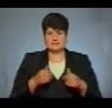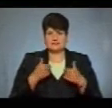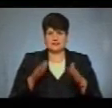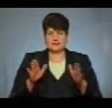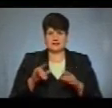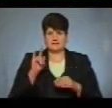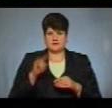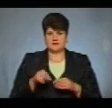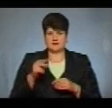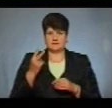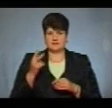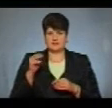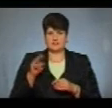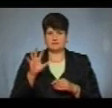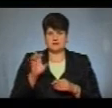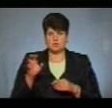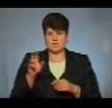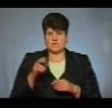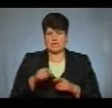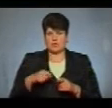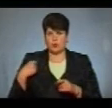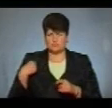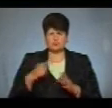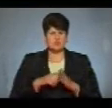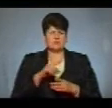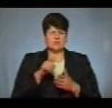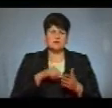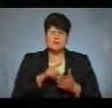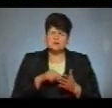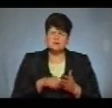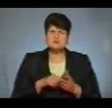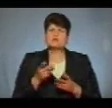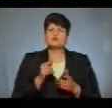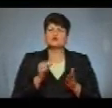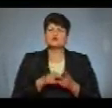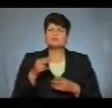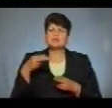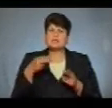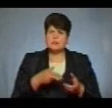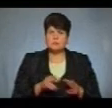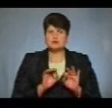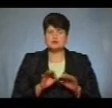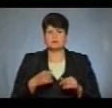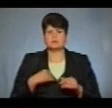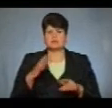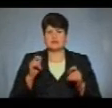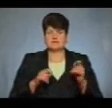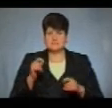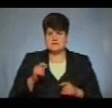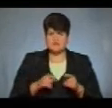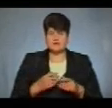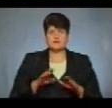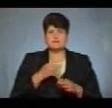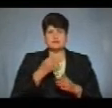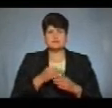вікнами 2500 кілометрів. На що він почав задавати питання, з якою метою ми приїхали. Ми пояснили, що ми були на фестивалі. Тоді